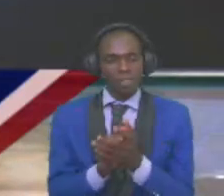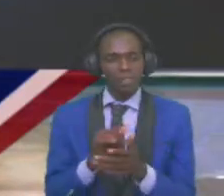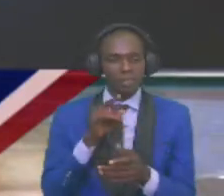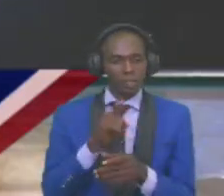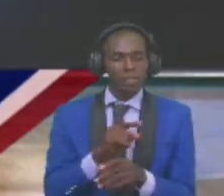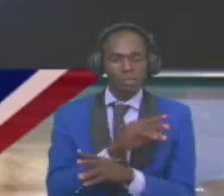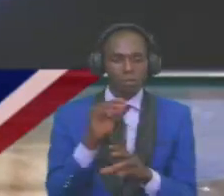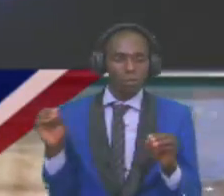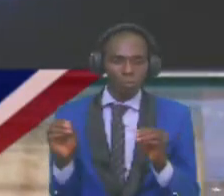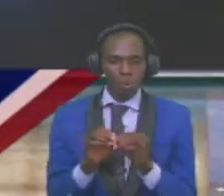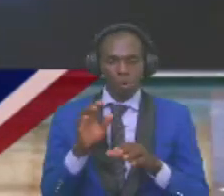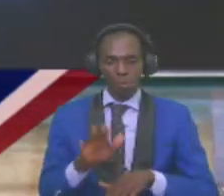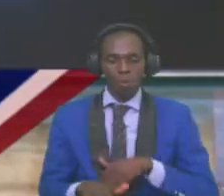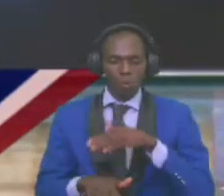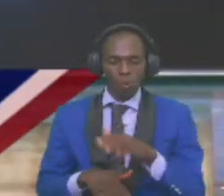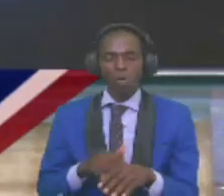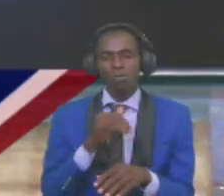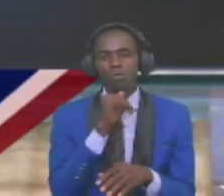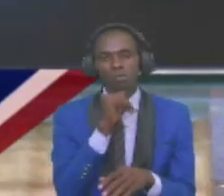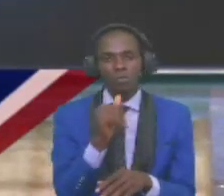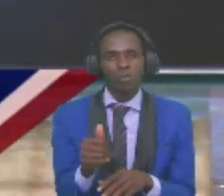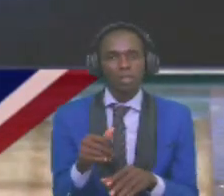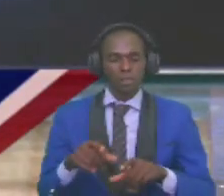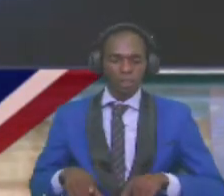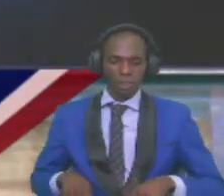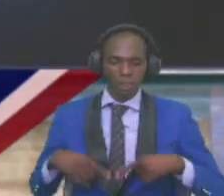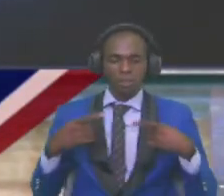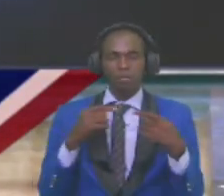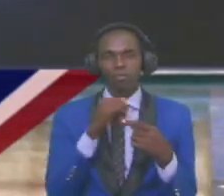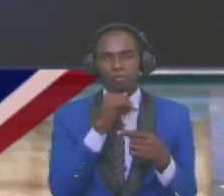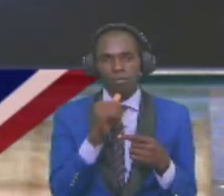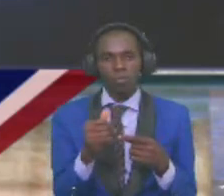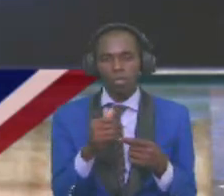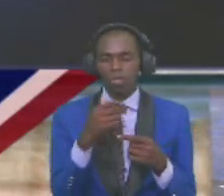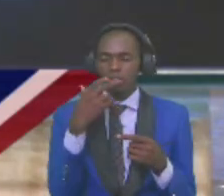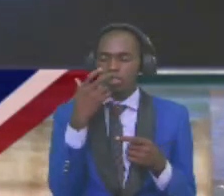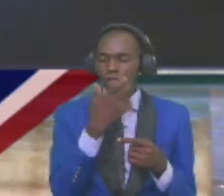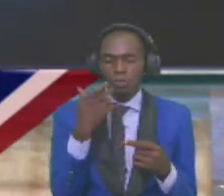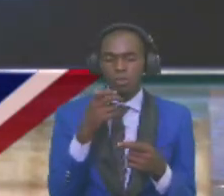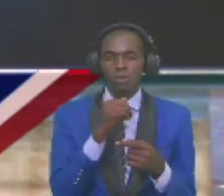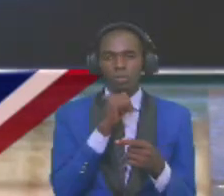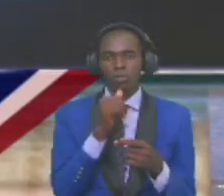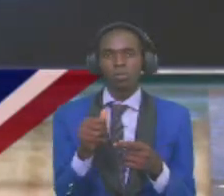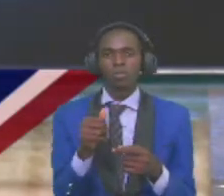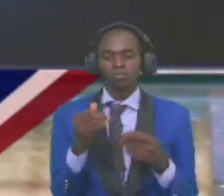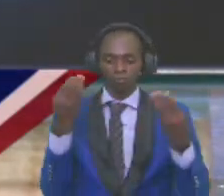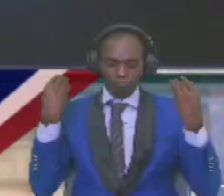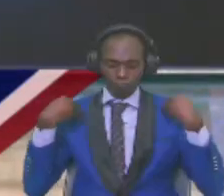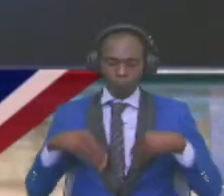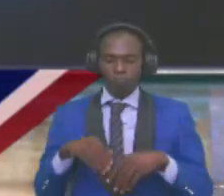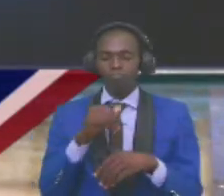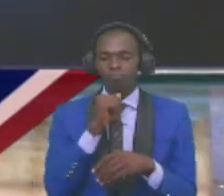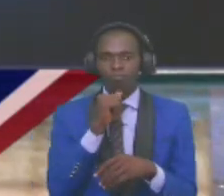j'ai dit loi dans le seigneur c'est que vous ne devez plus bar chez vous ne devez plus marchés